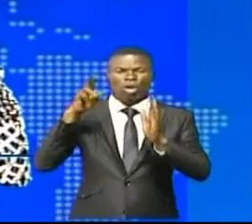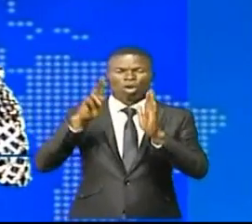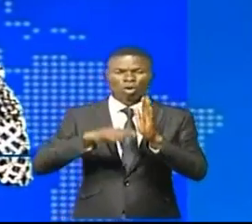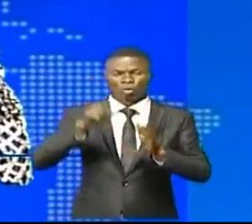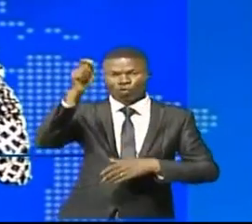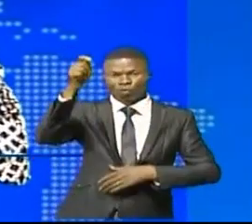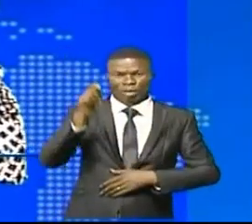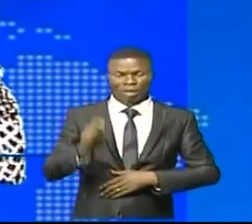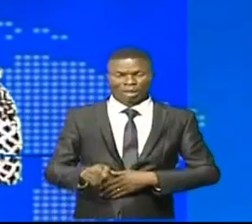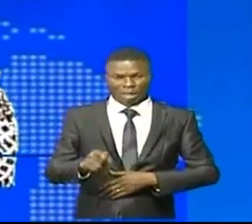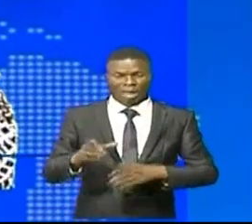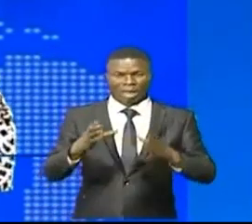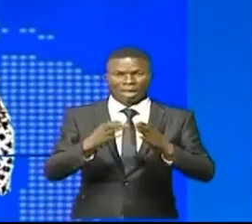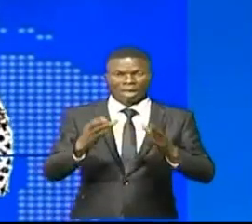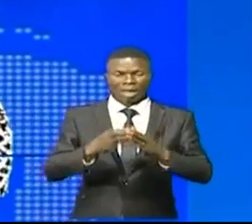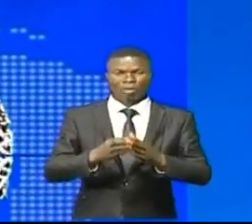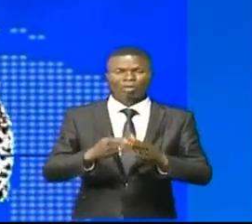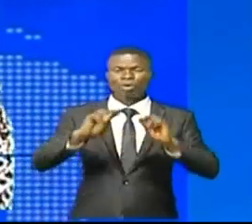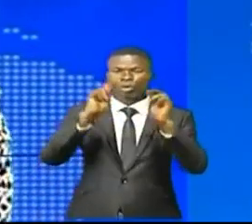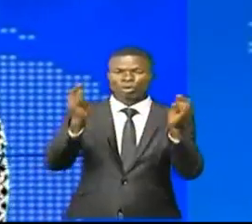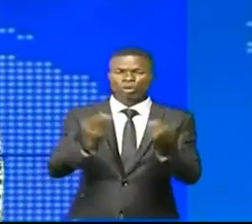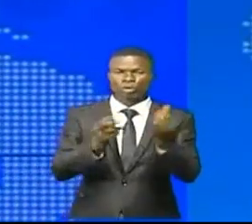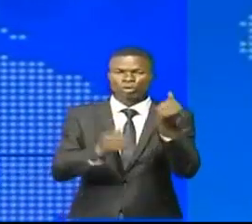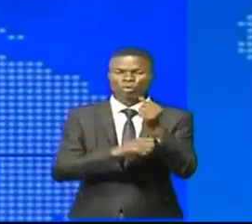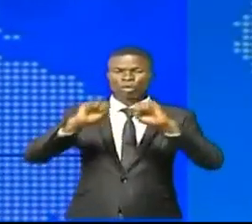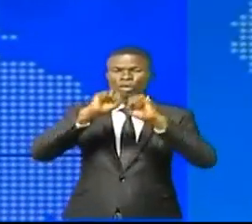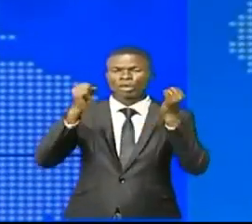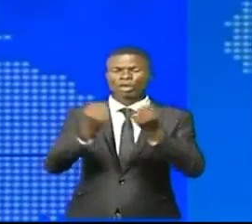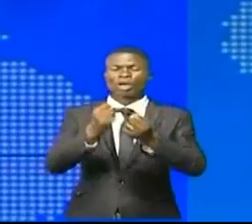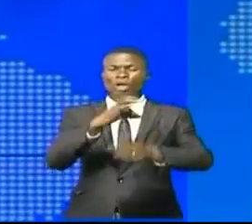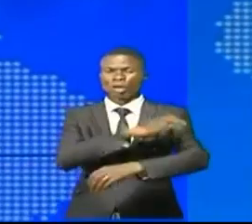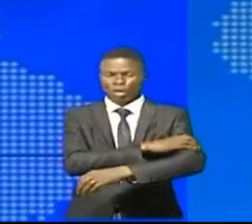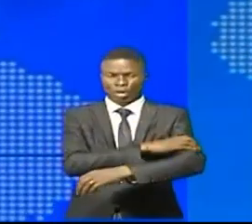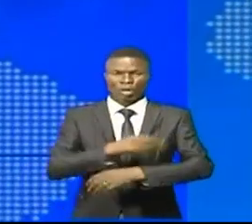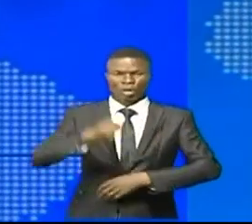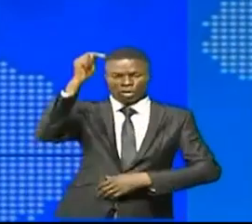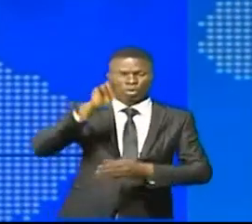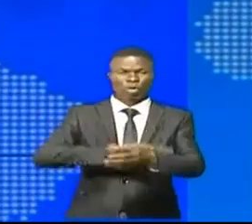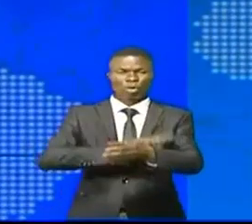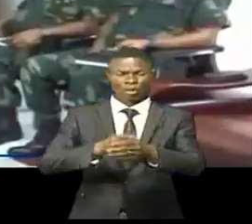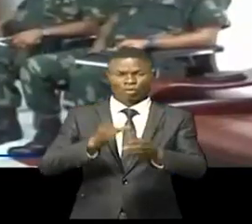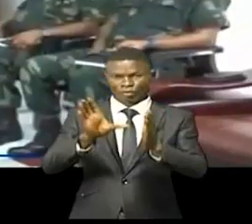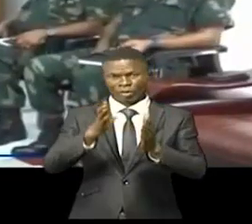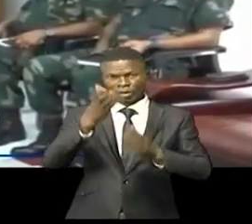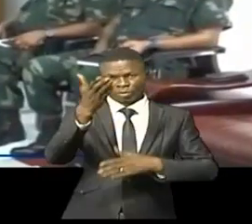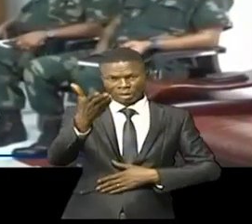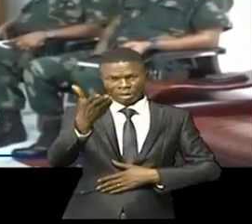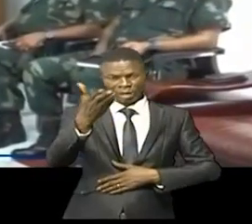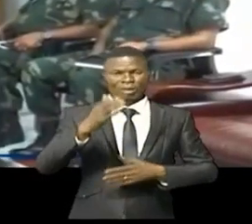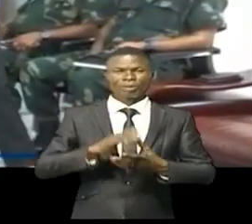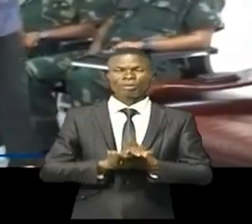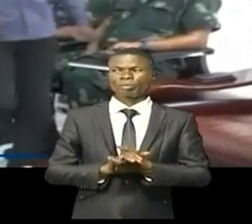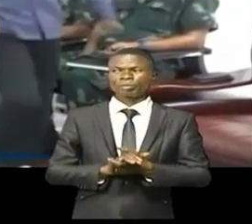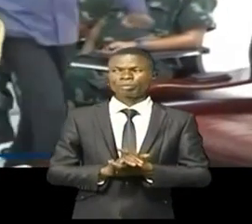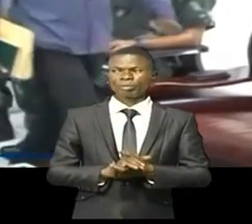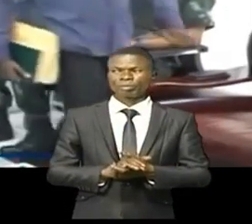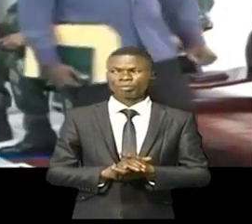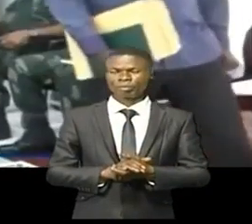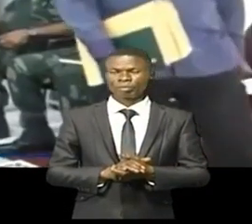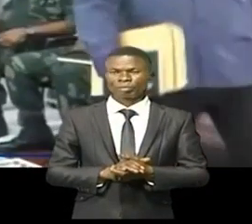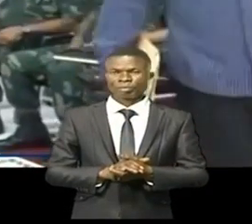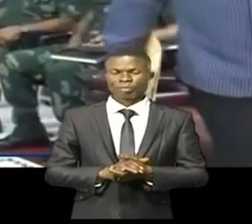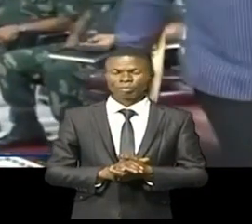militaire Constant Dima avec les forces vives et la société civile du Nord Kivu. Reportage. Dans le territoire des Beni,